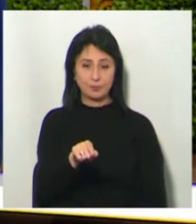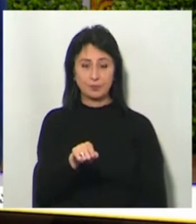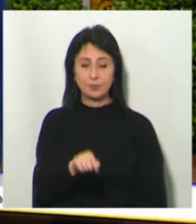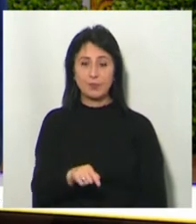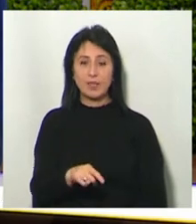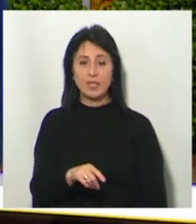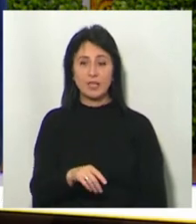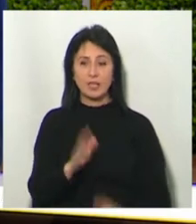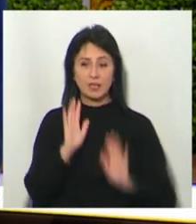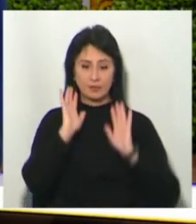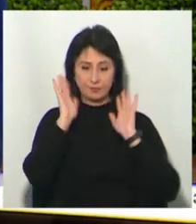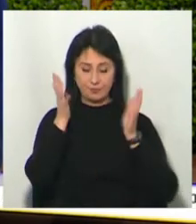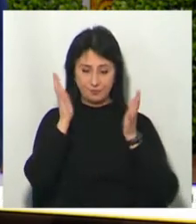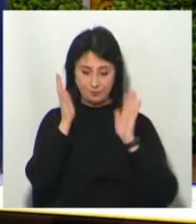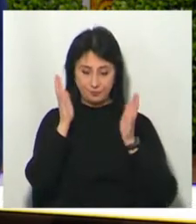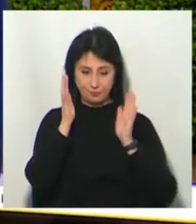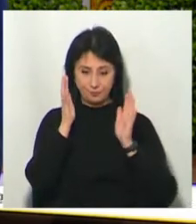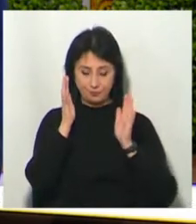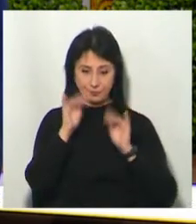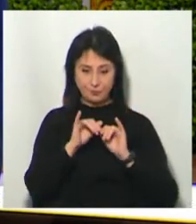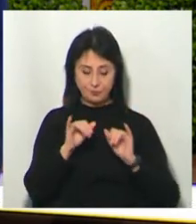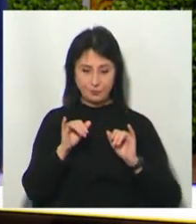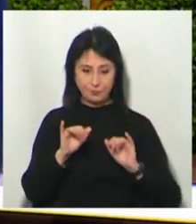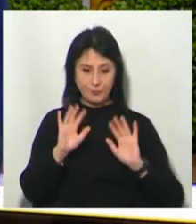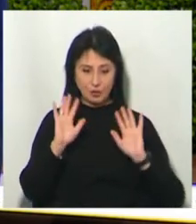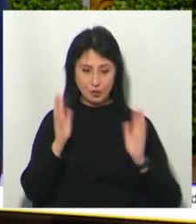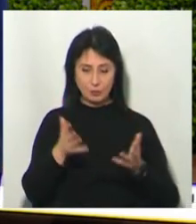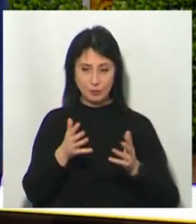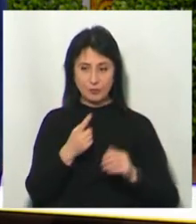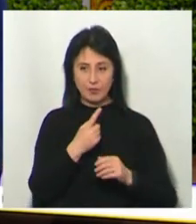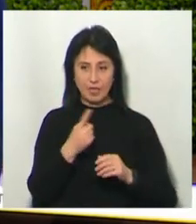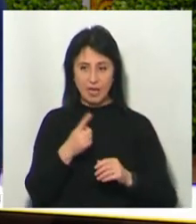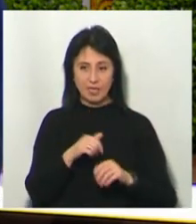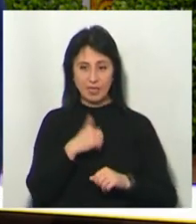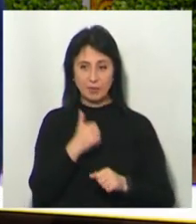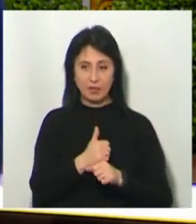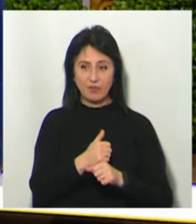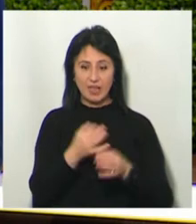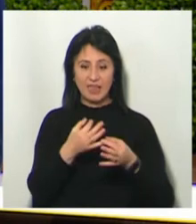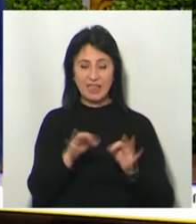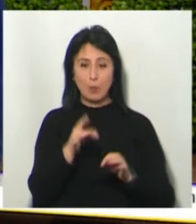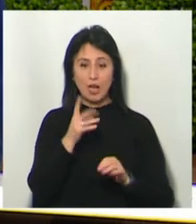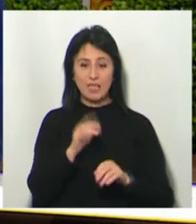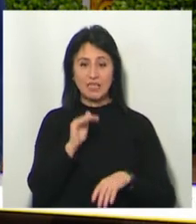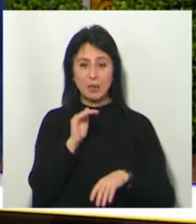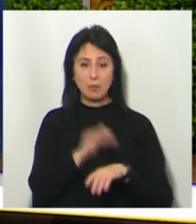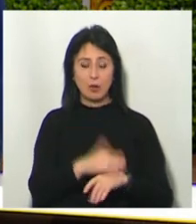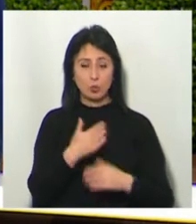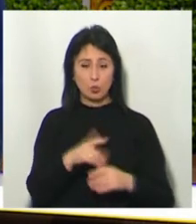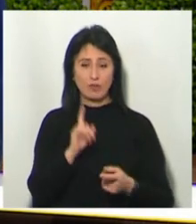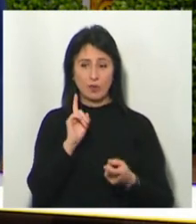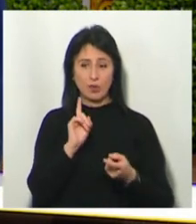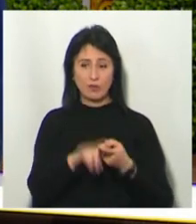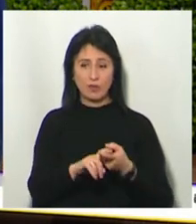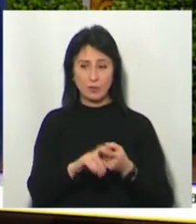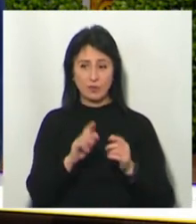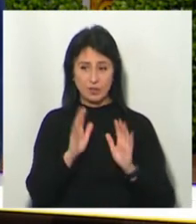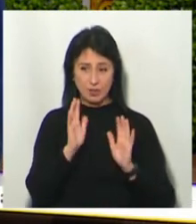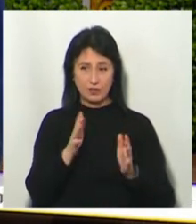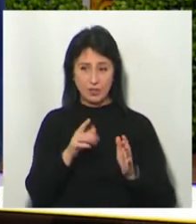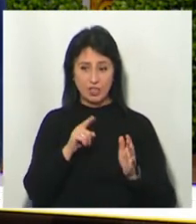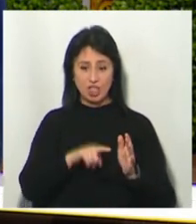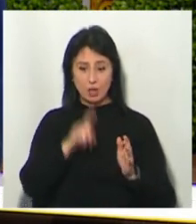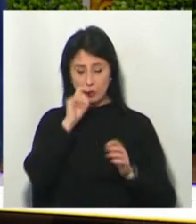Anu, hipertenziis განვითარების შემთხვევაში ერთ-ერთი წამყვანი დამოუკიდებელი რისკ ფაქტორი არის ჰიპერურიკემია,